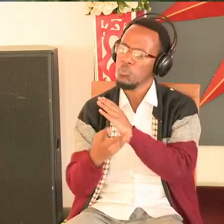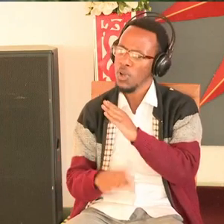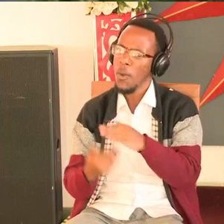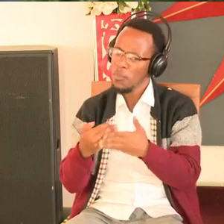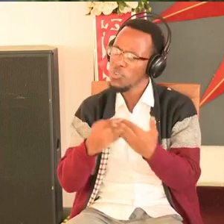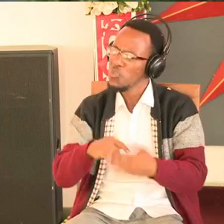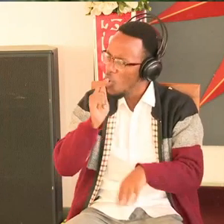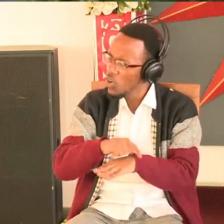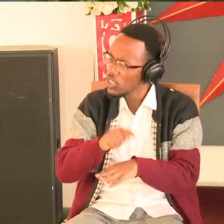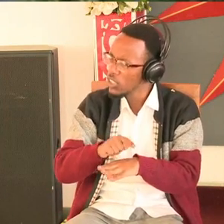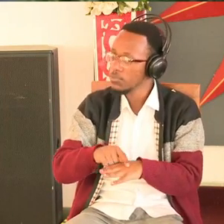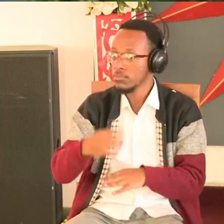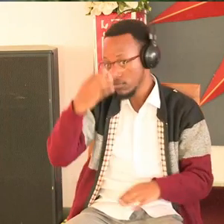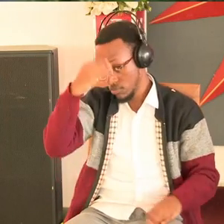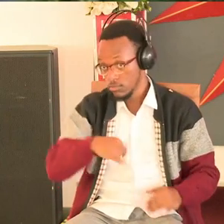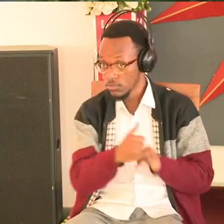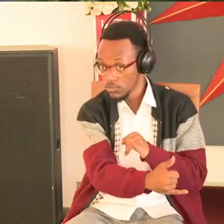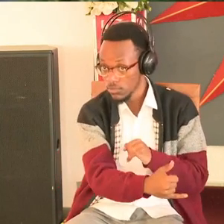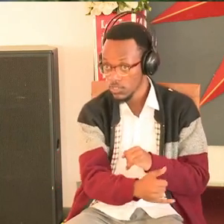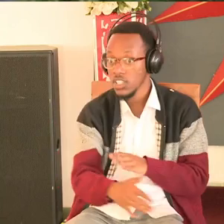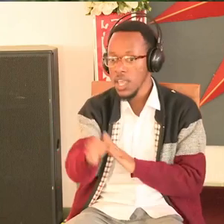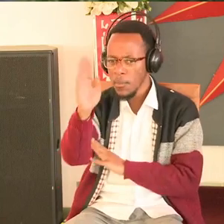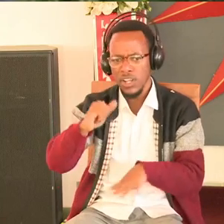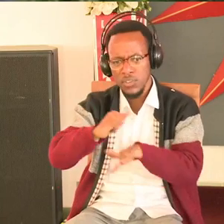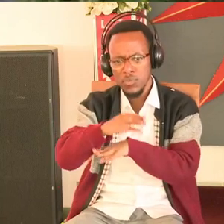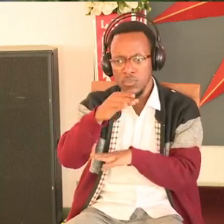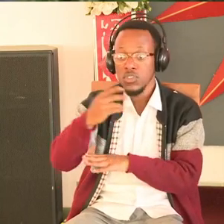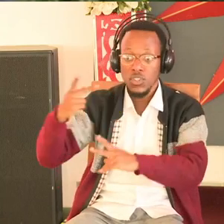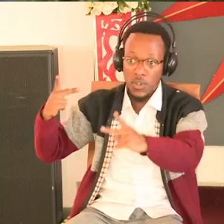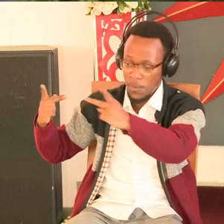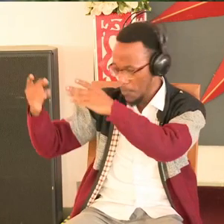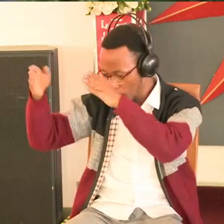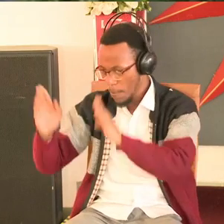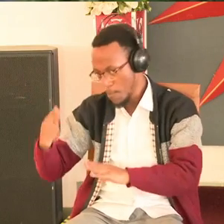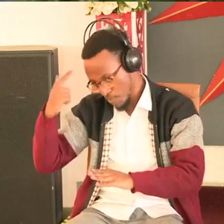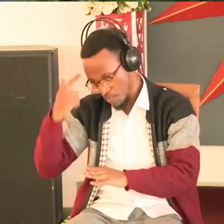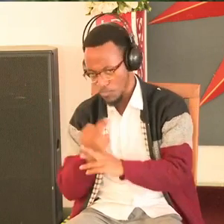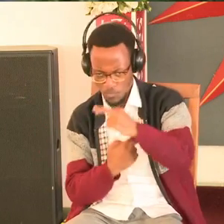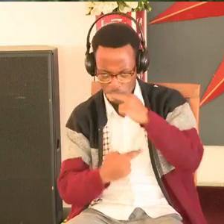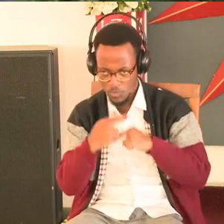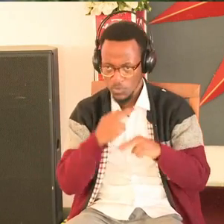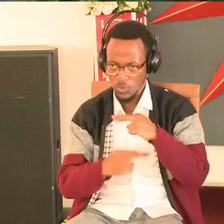kirangira y'uko Imana yohereje umuhanuzi